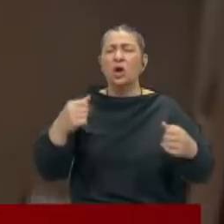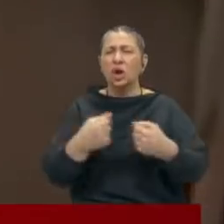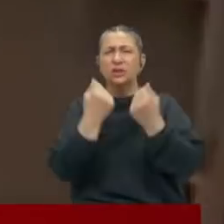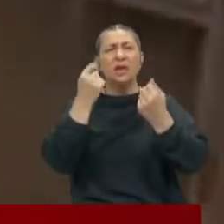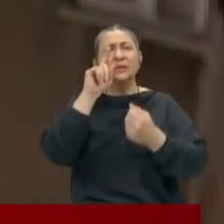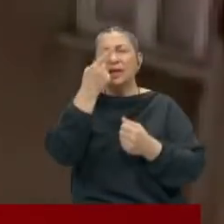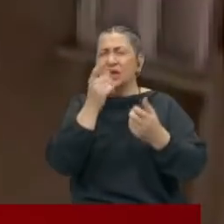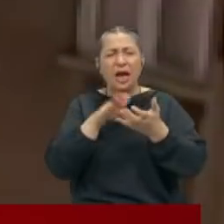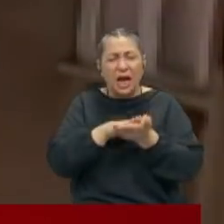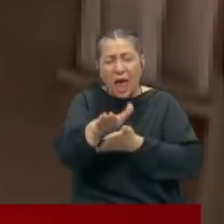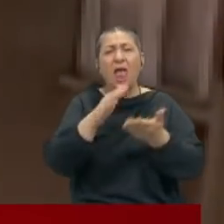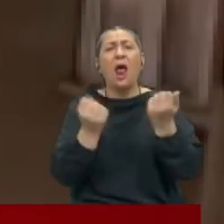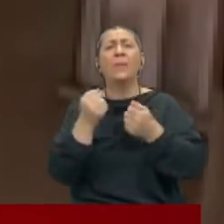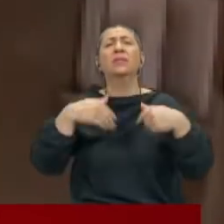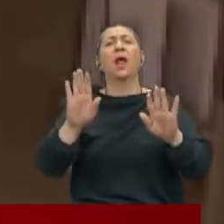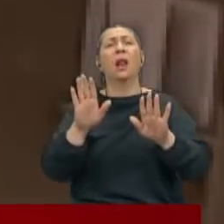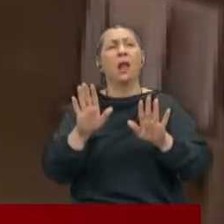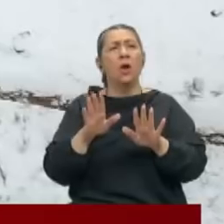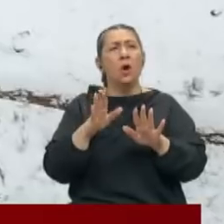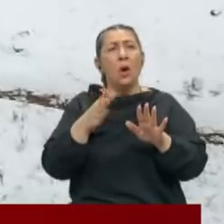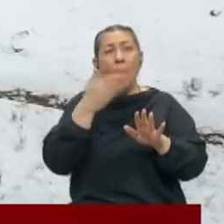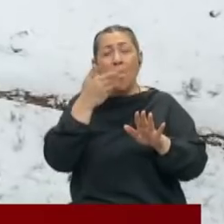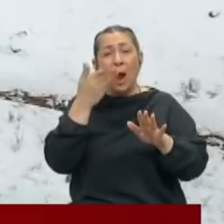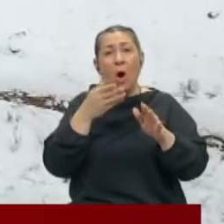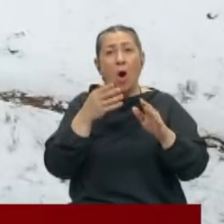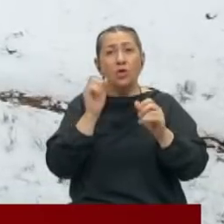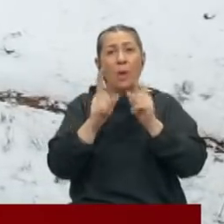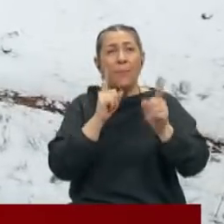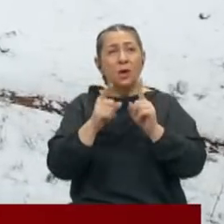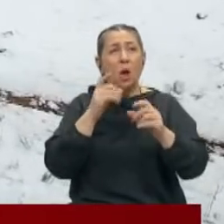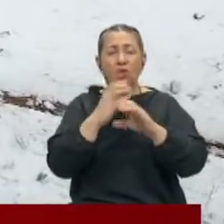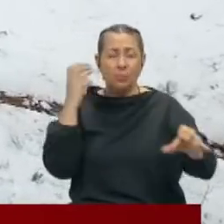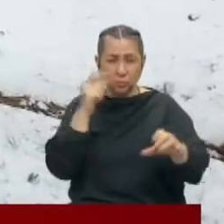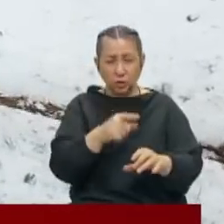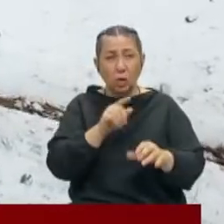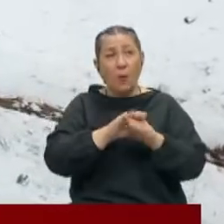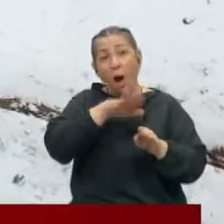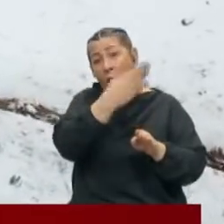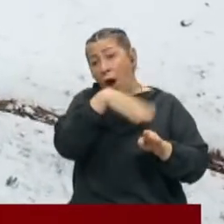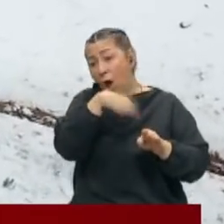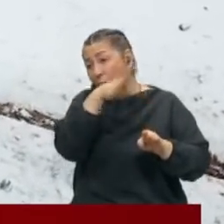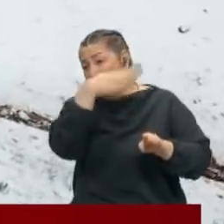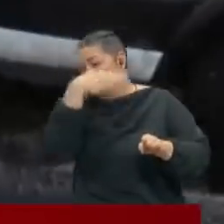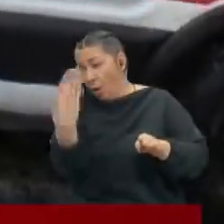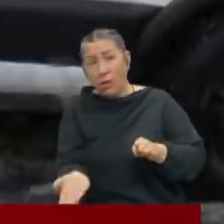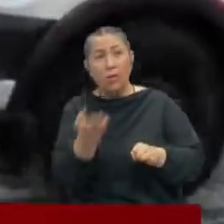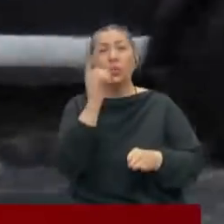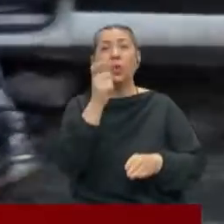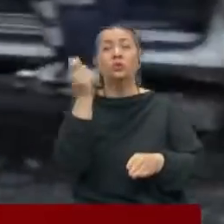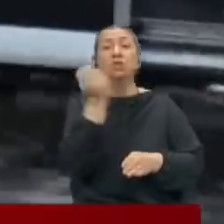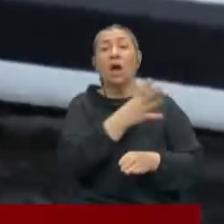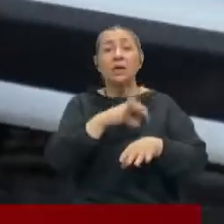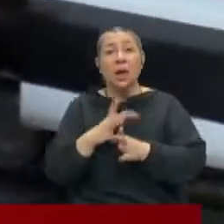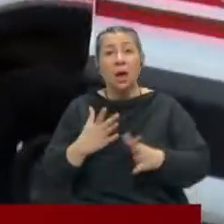Kazalar sadece kayan araçlarla kalmadı. Kuzey Marmara Otoyolu'nda bir yolcu otobüsü şarampole yuvarlandı. 9 kişi